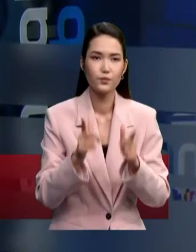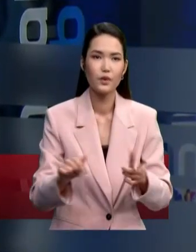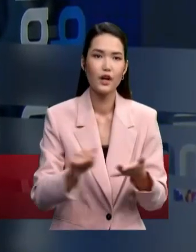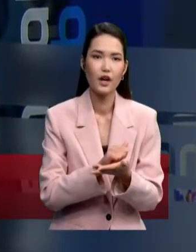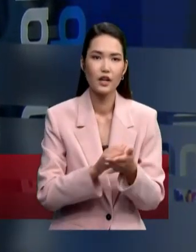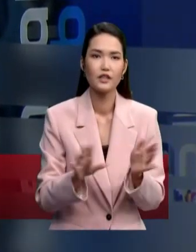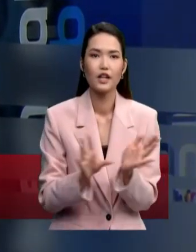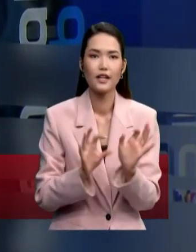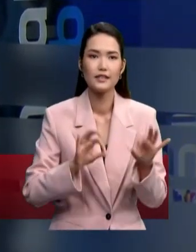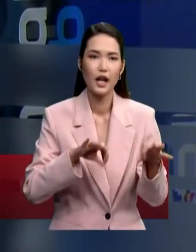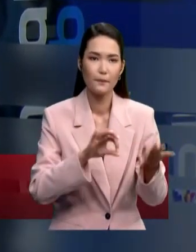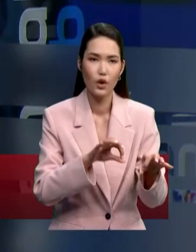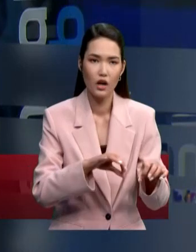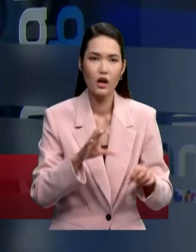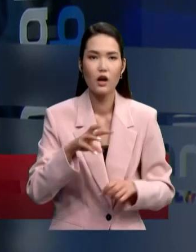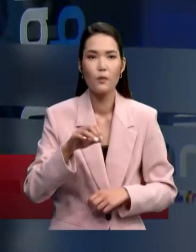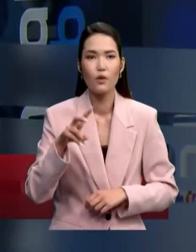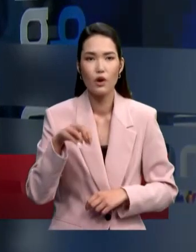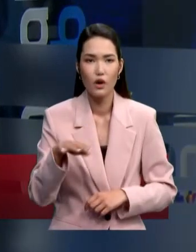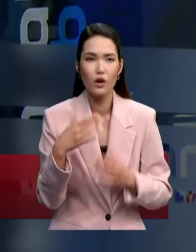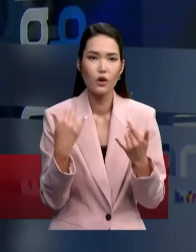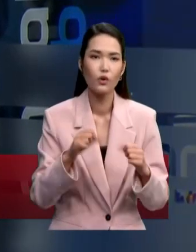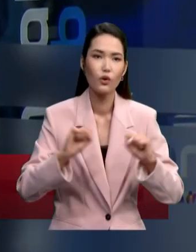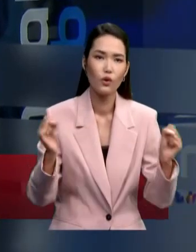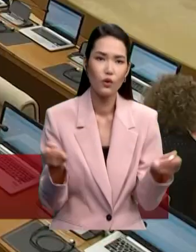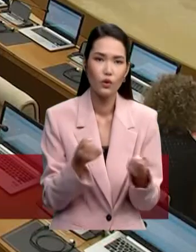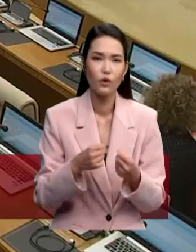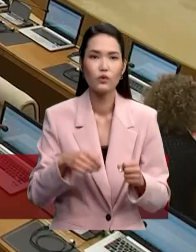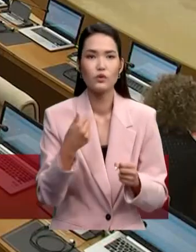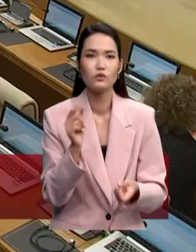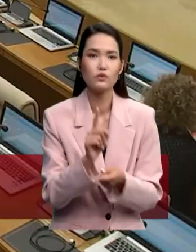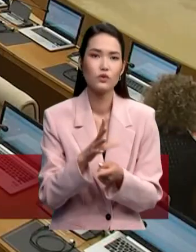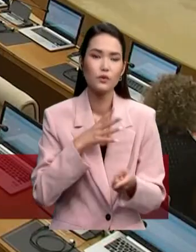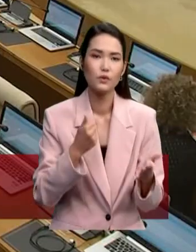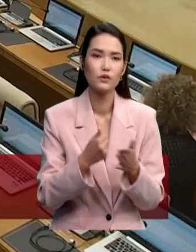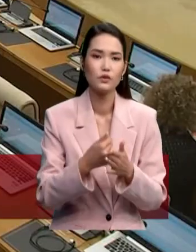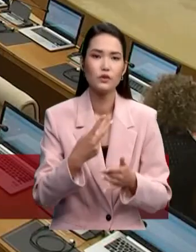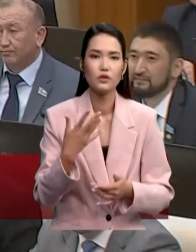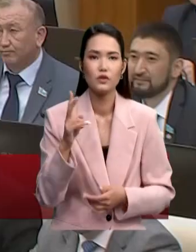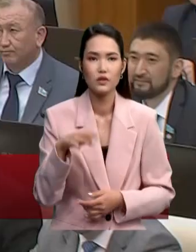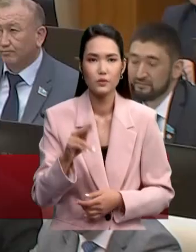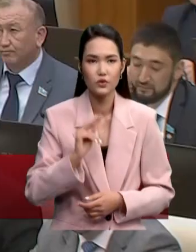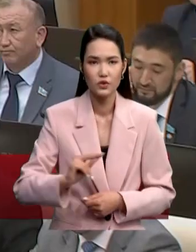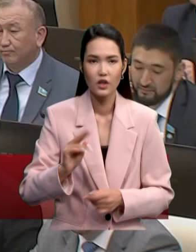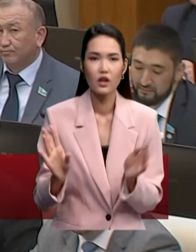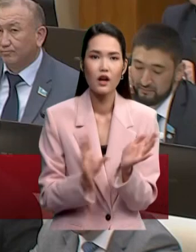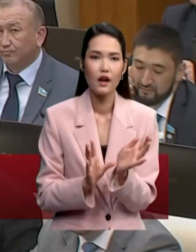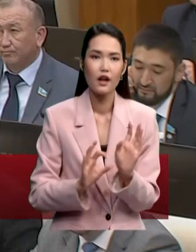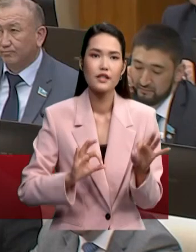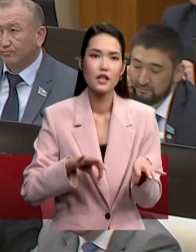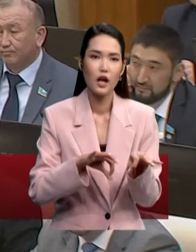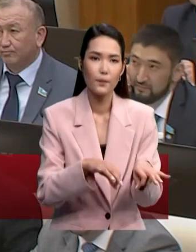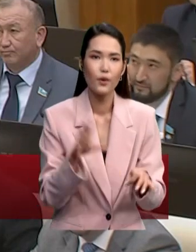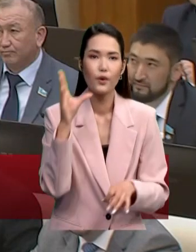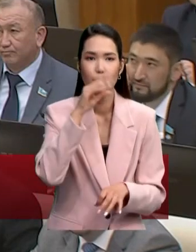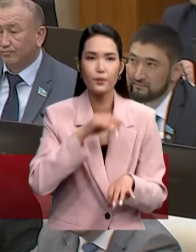документу, электросамокаты признаются транспортным средством. Скорость движения должна быть до 25 км в час. Электросамокаты